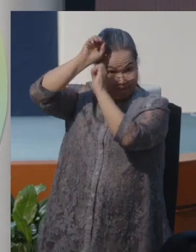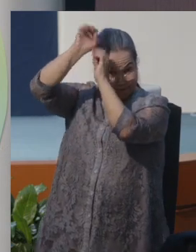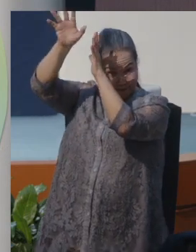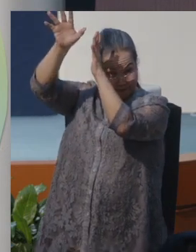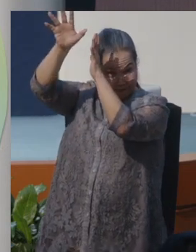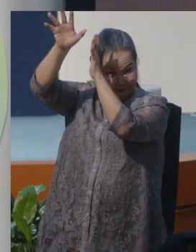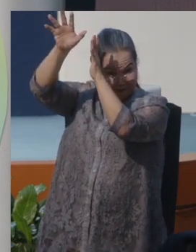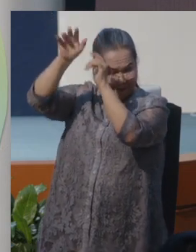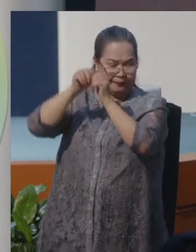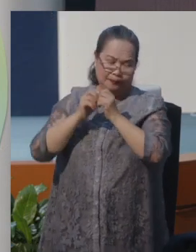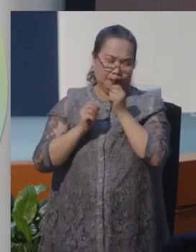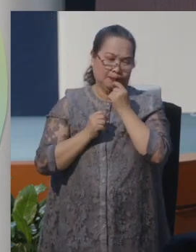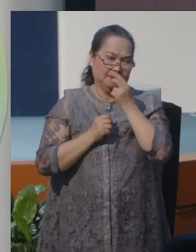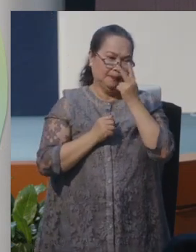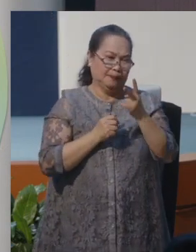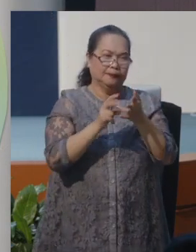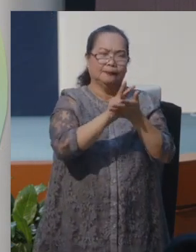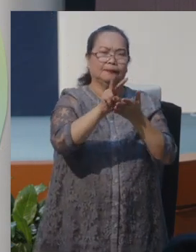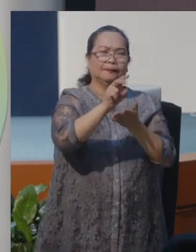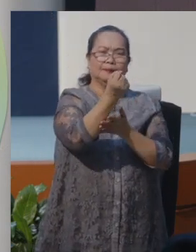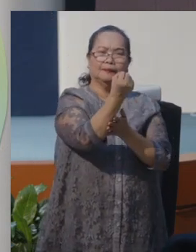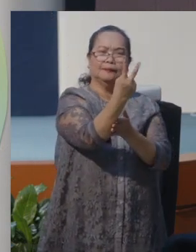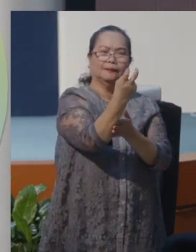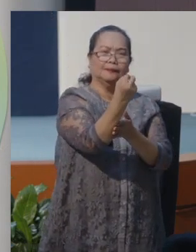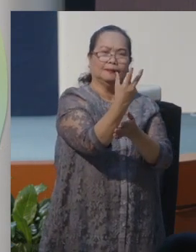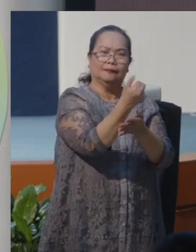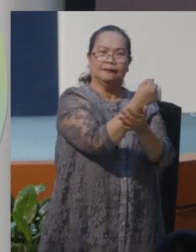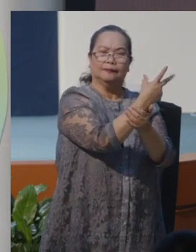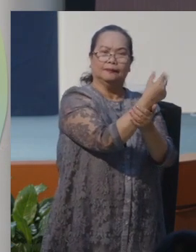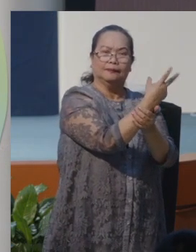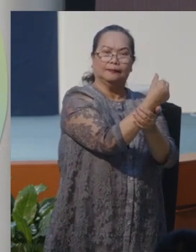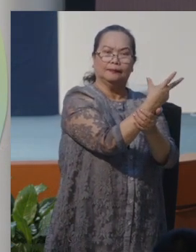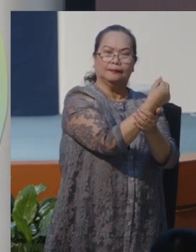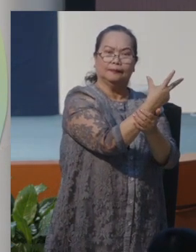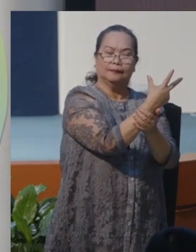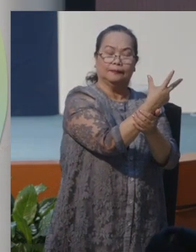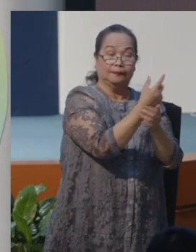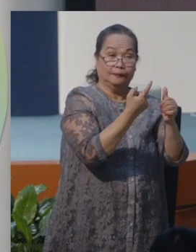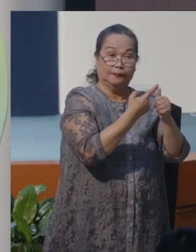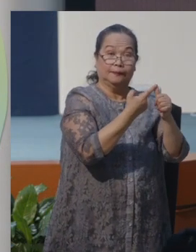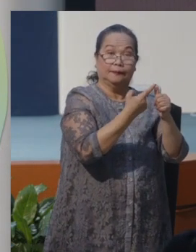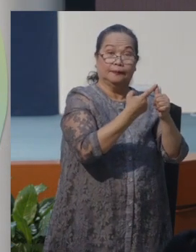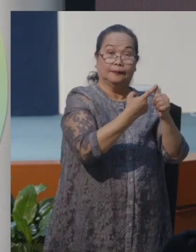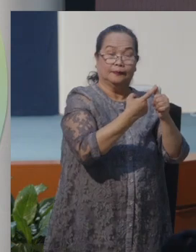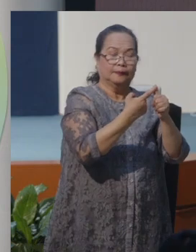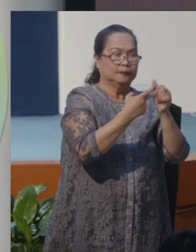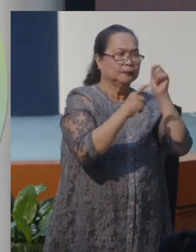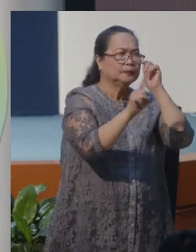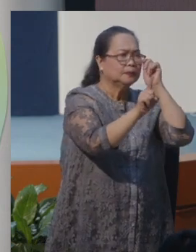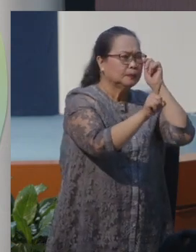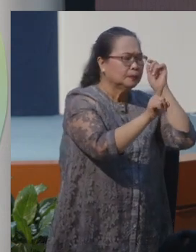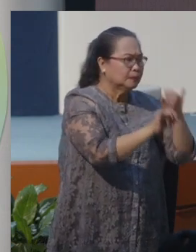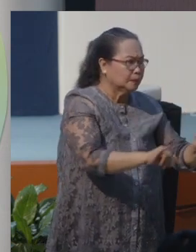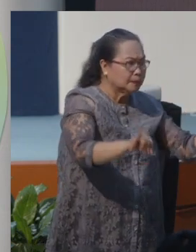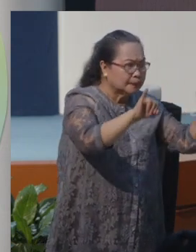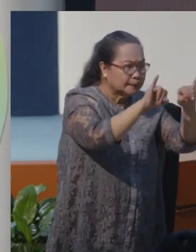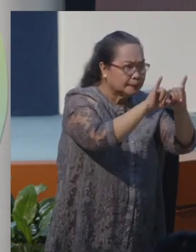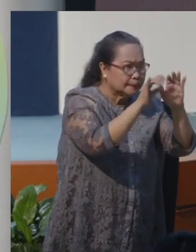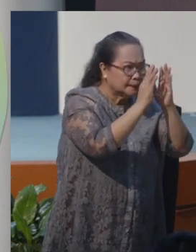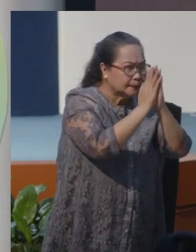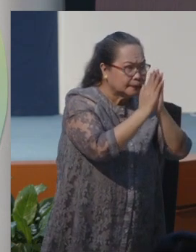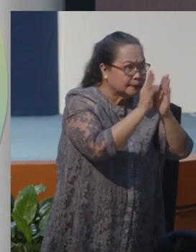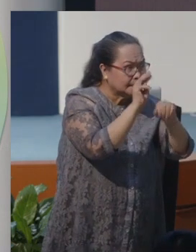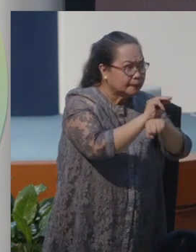At makikita natin to sa verses 12 to 13. Una, ang kahalagahan ng panalangin sa